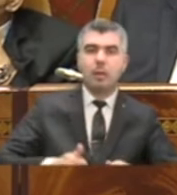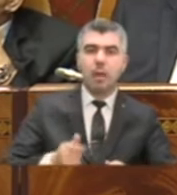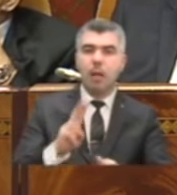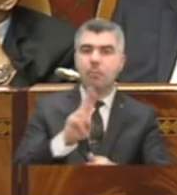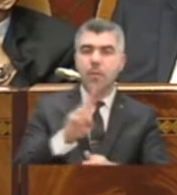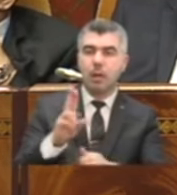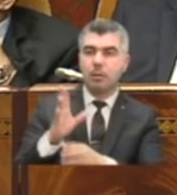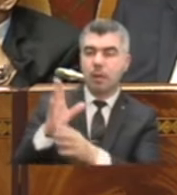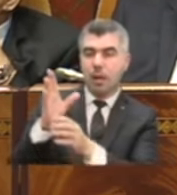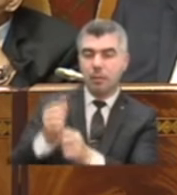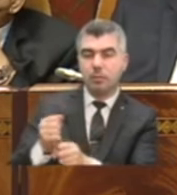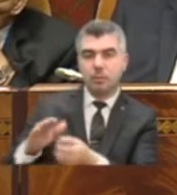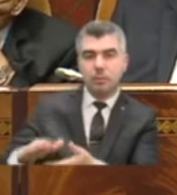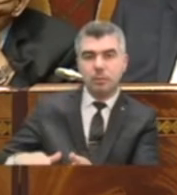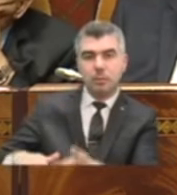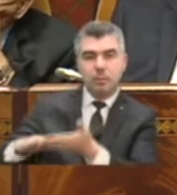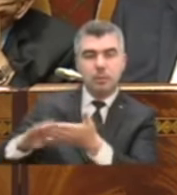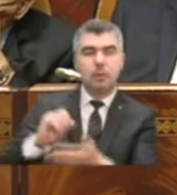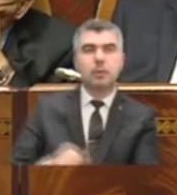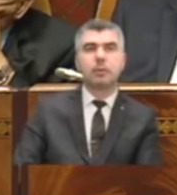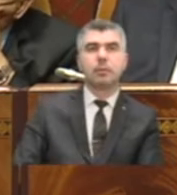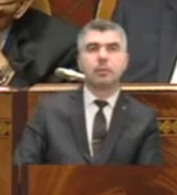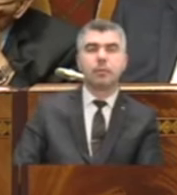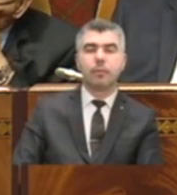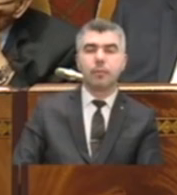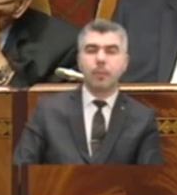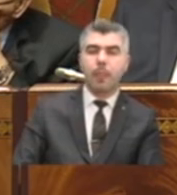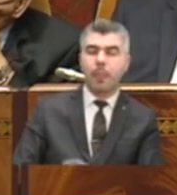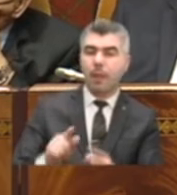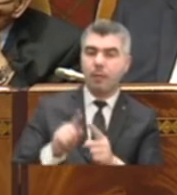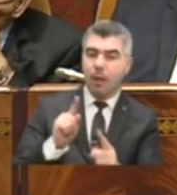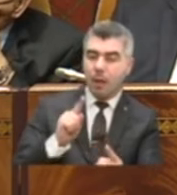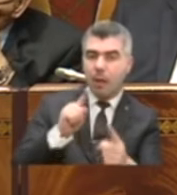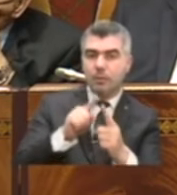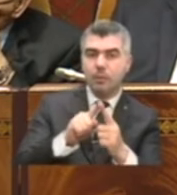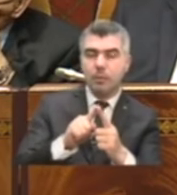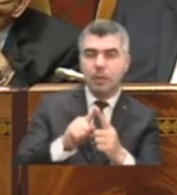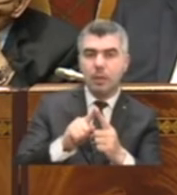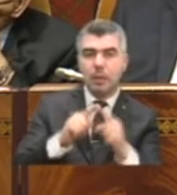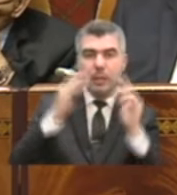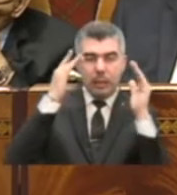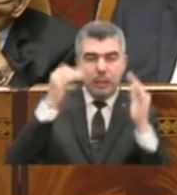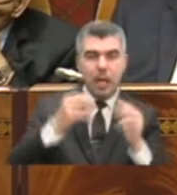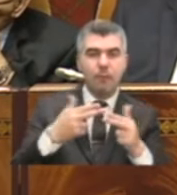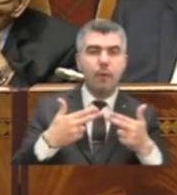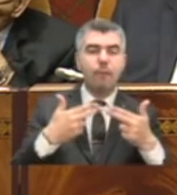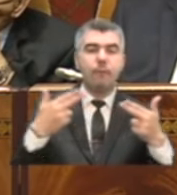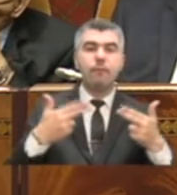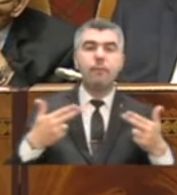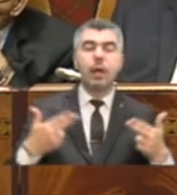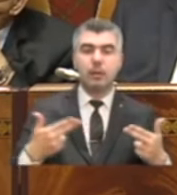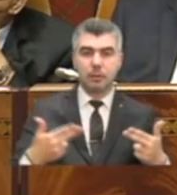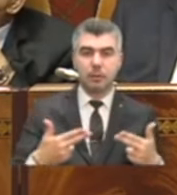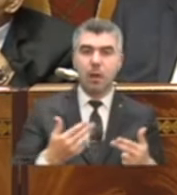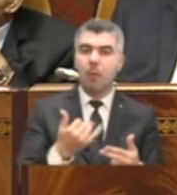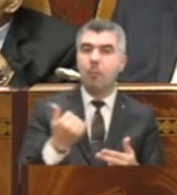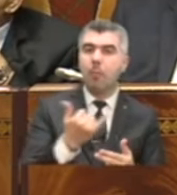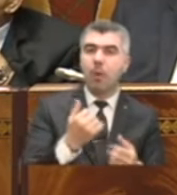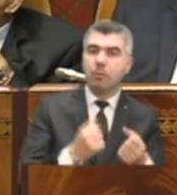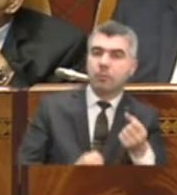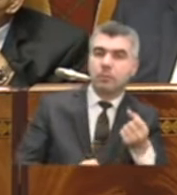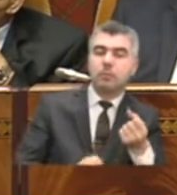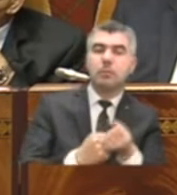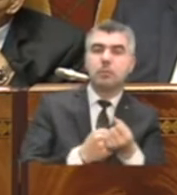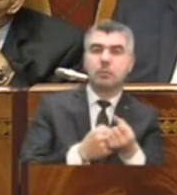الجلالة الملك محمد السادس نصره الله واهتمامه السامي بقطاع الثقافة والفن باعتبارهما من الدعامة الأساسية